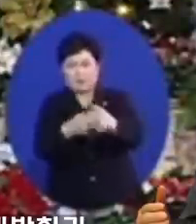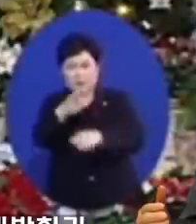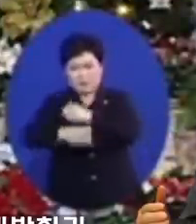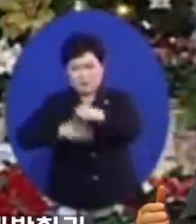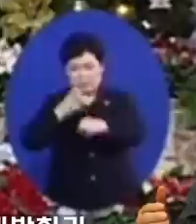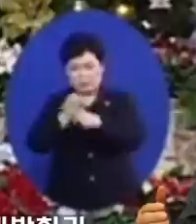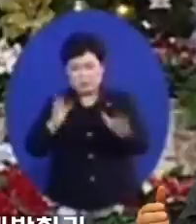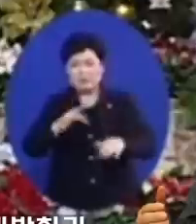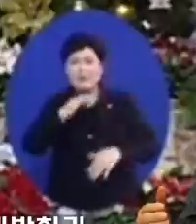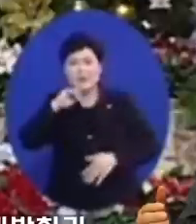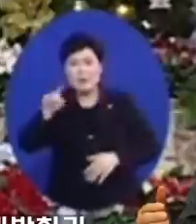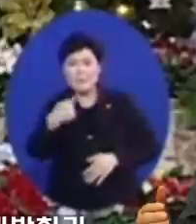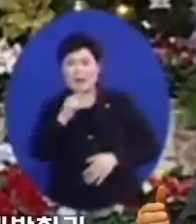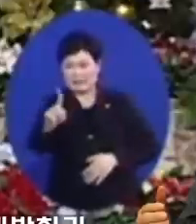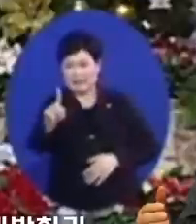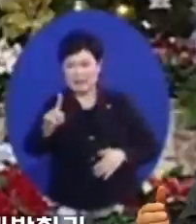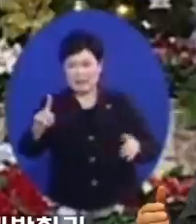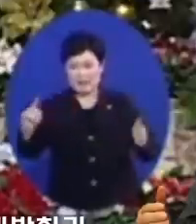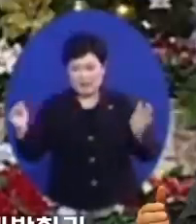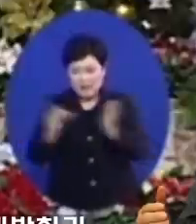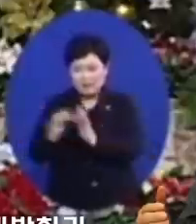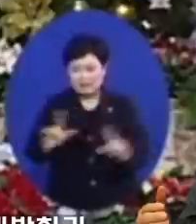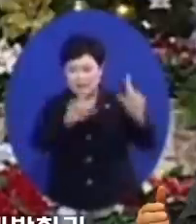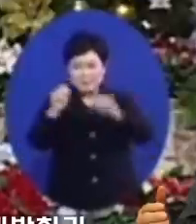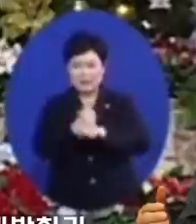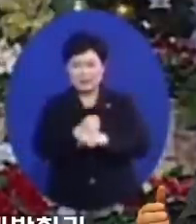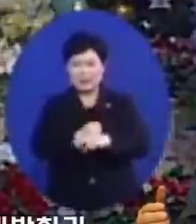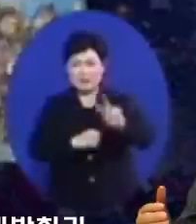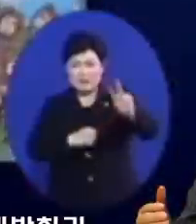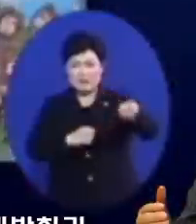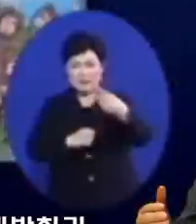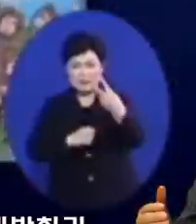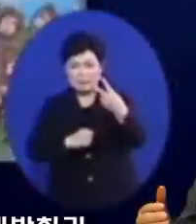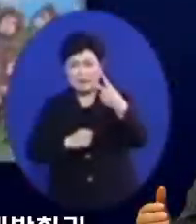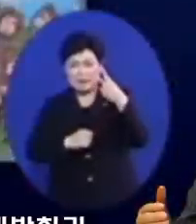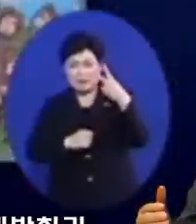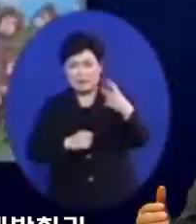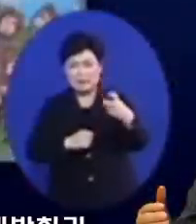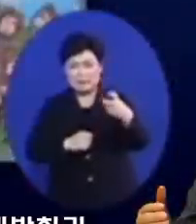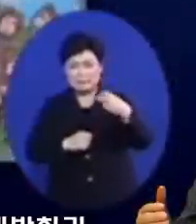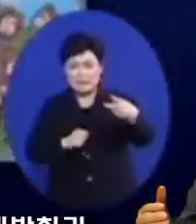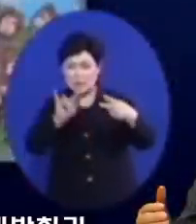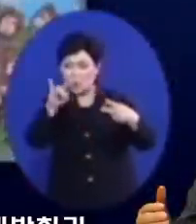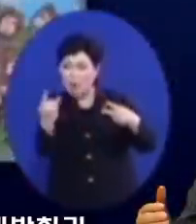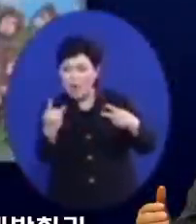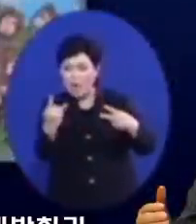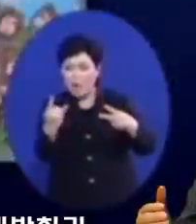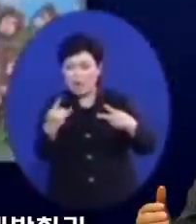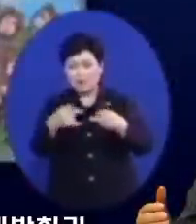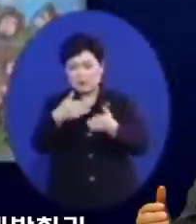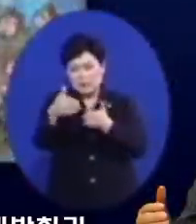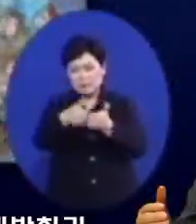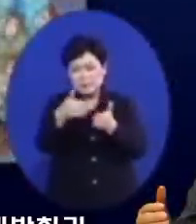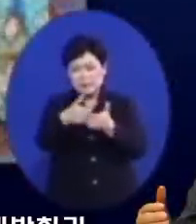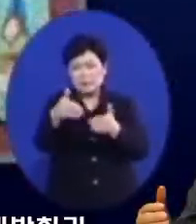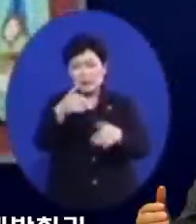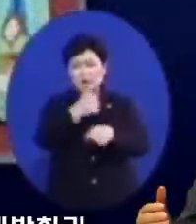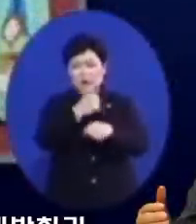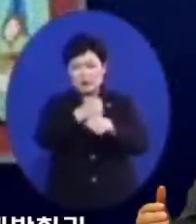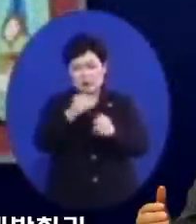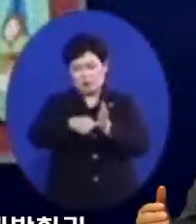30년간 101세까지 살면서 무려 22회의 전시회를 열어서 화가로서 미국에 명성을